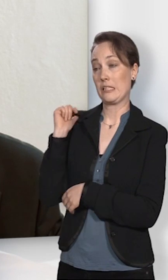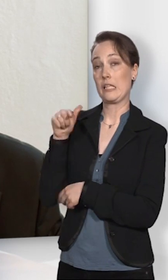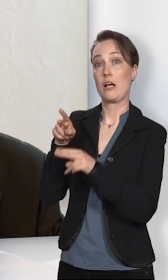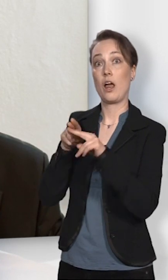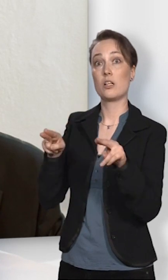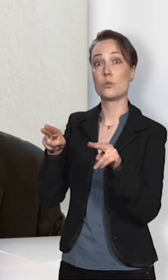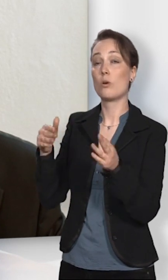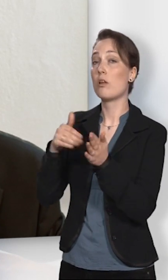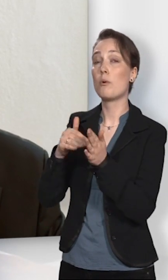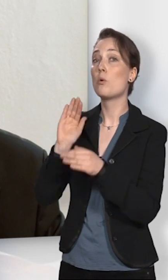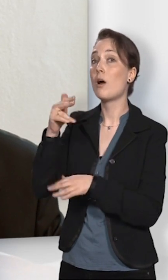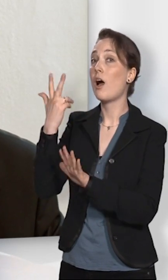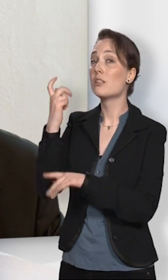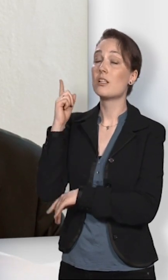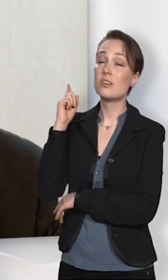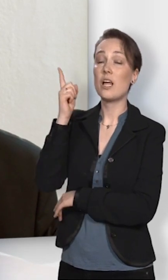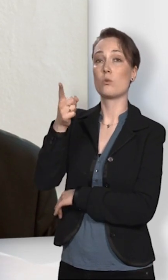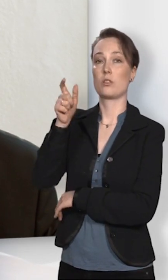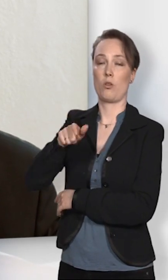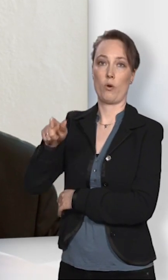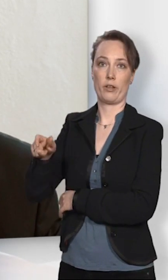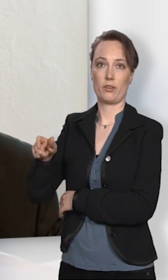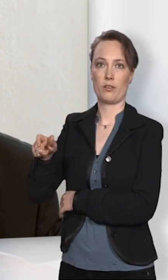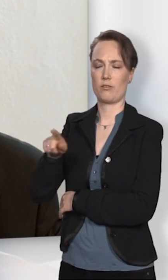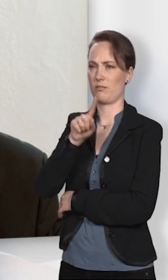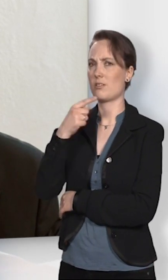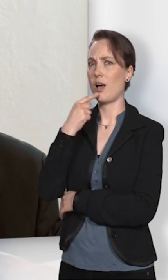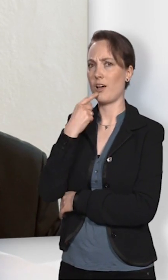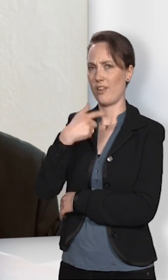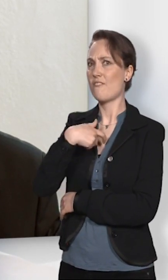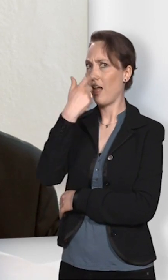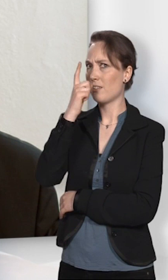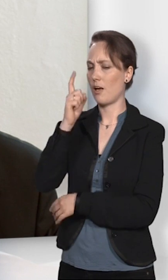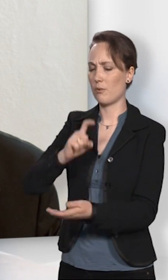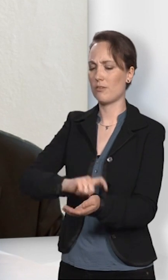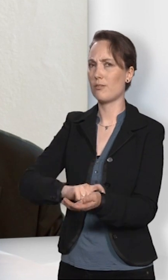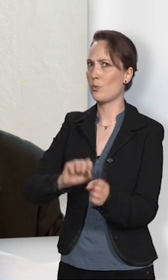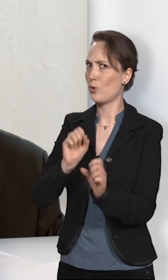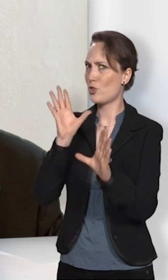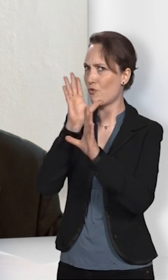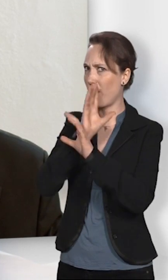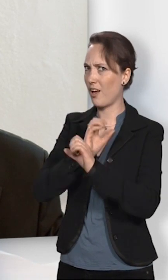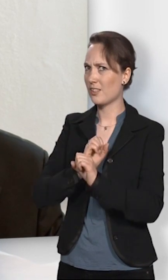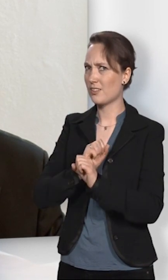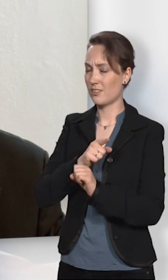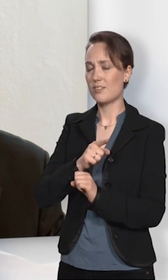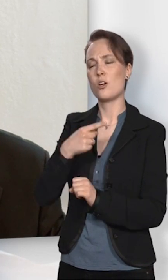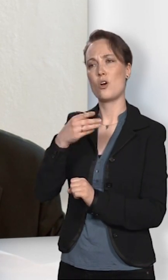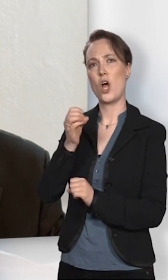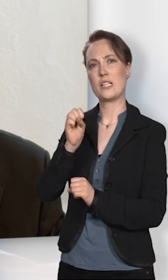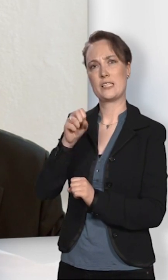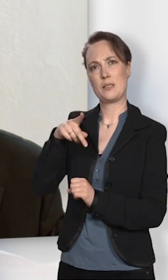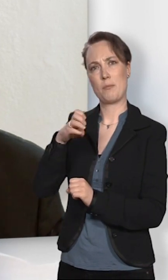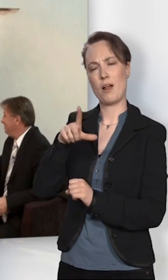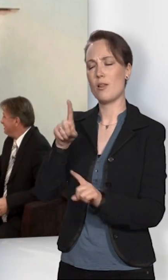Teilnehmer dabei. Man nennt ihn den schwärzesten Weißen. Er ist Gospelmusiker mit Leib und